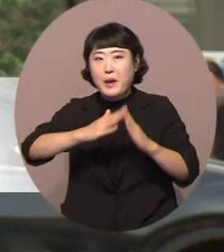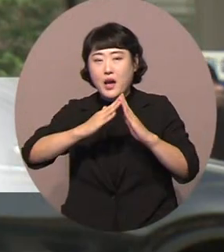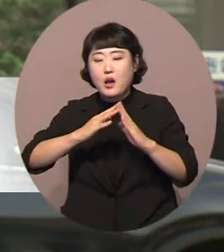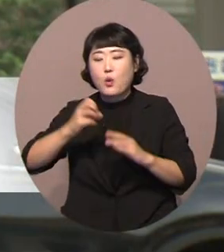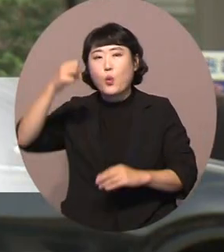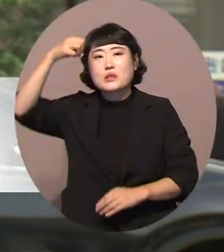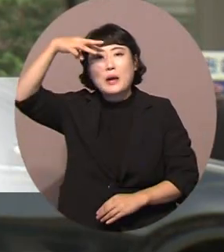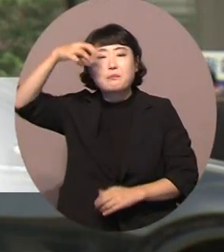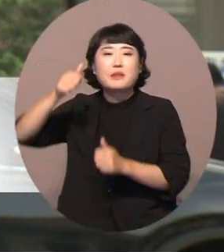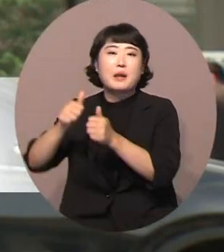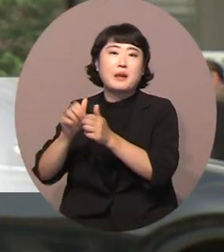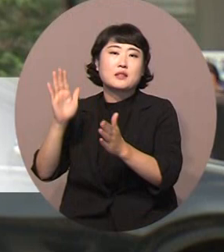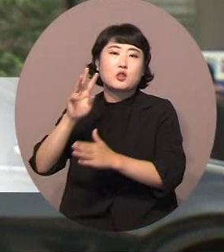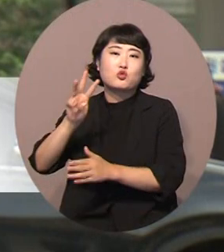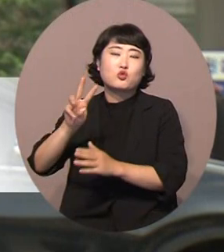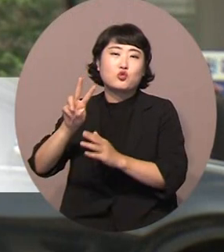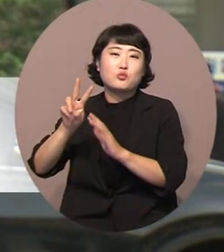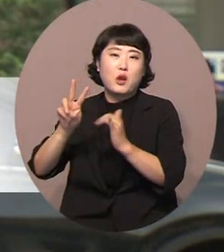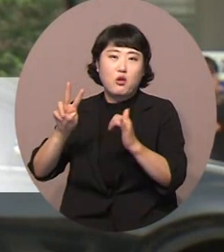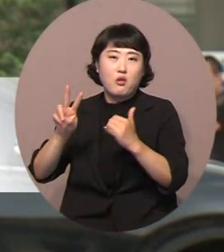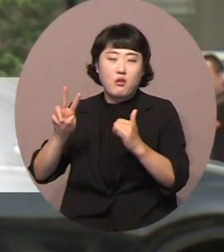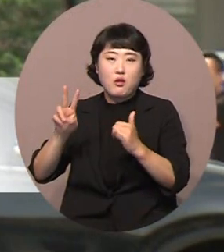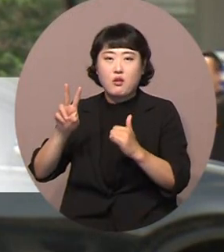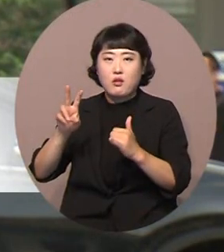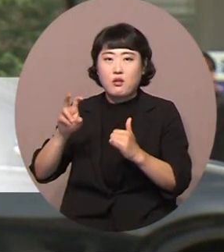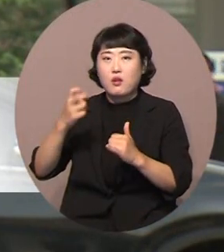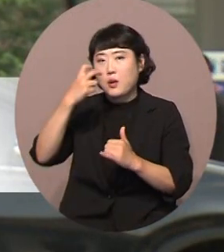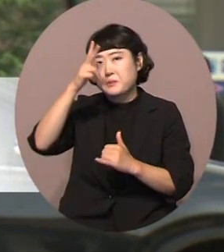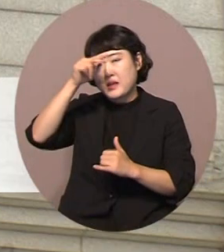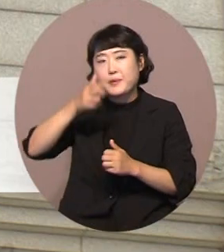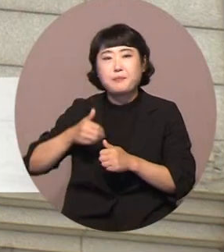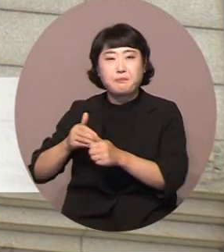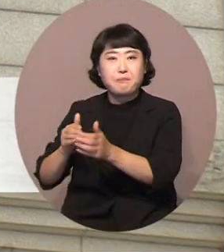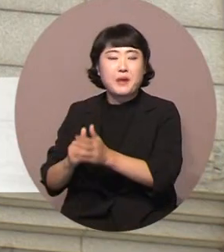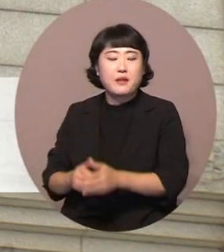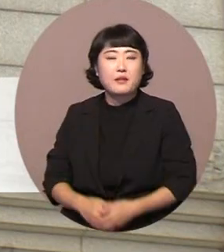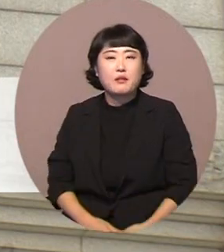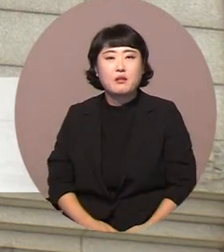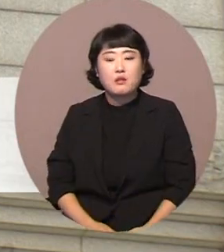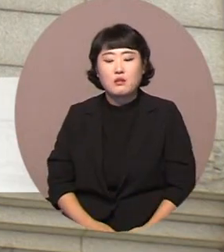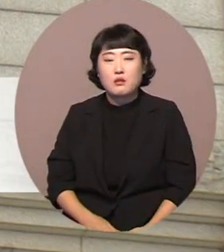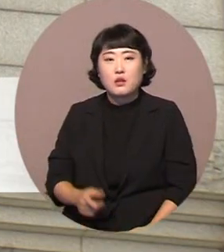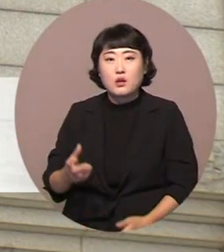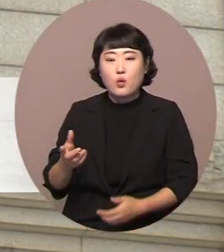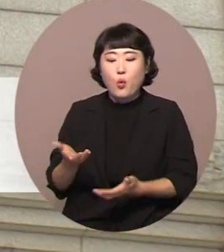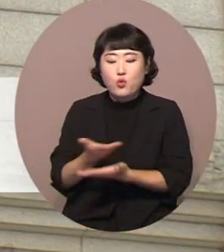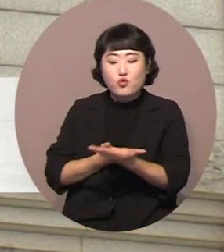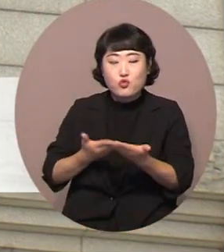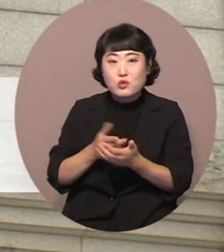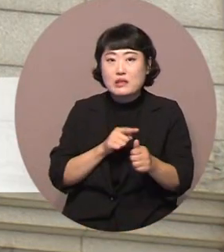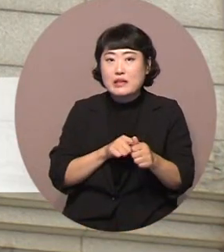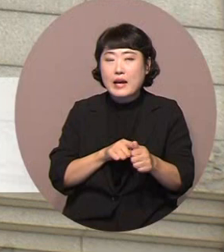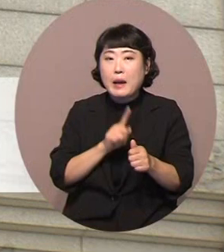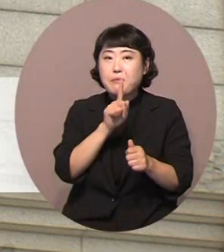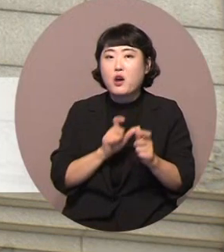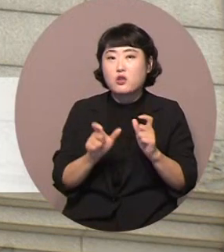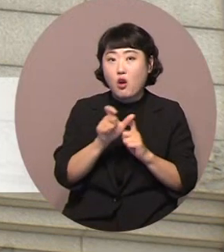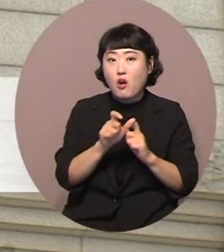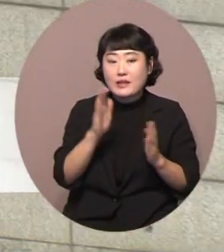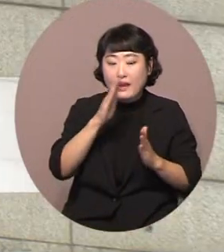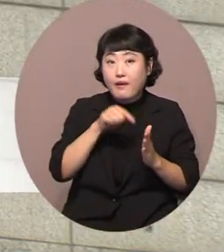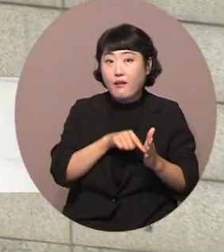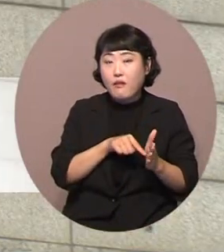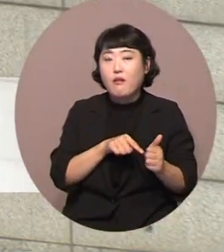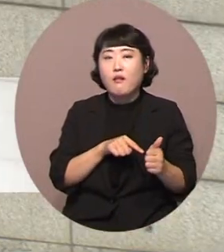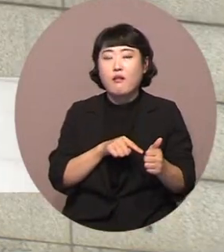고삼 남학생 두 명을 검찰에 송치했습니다 또 이들이 찍은 영상을 공유받은 혐의를 받던 다른 남학생 한 명에